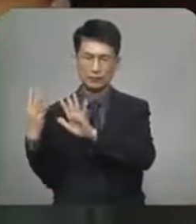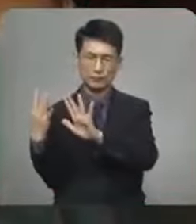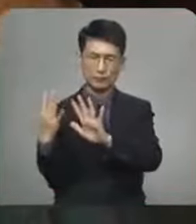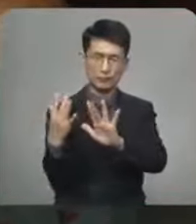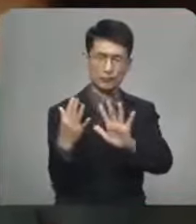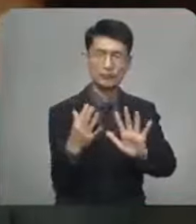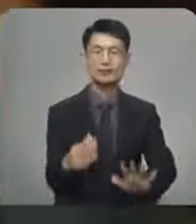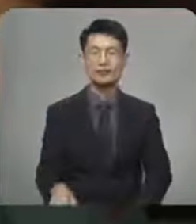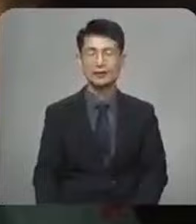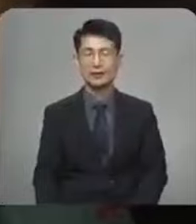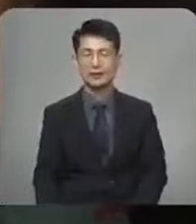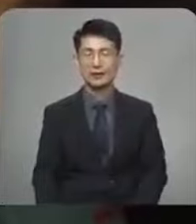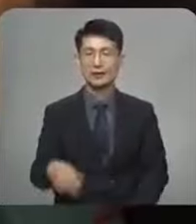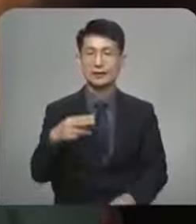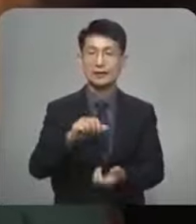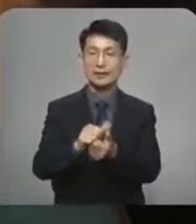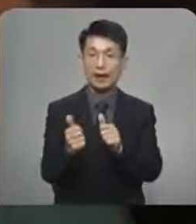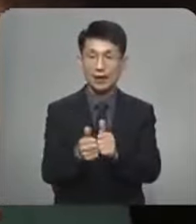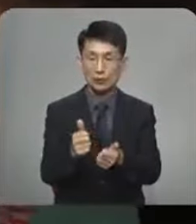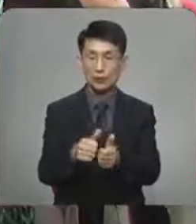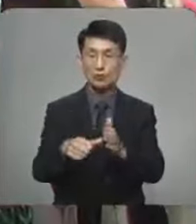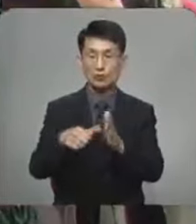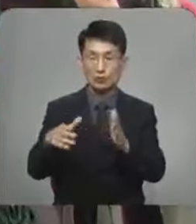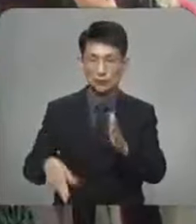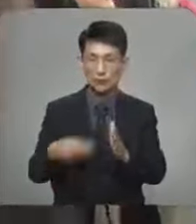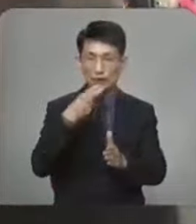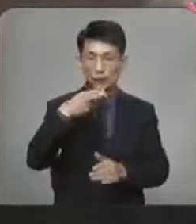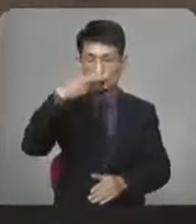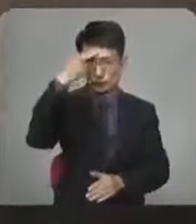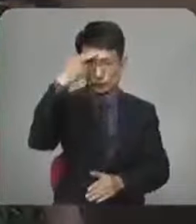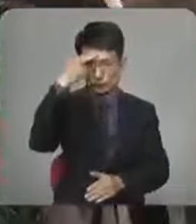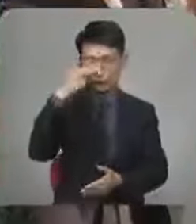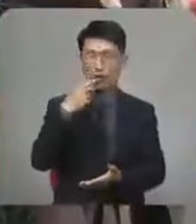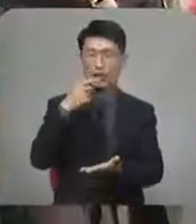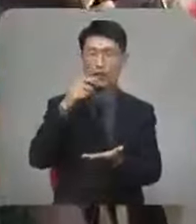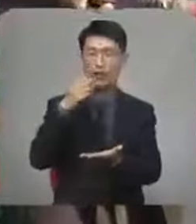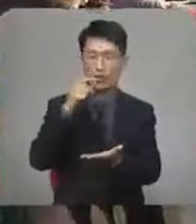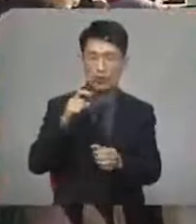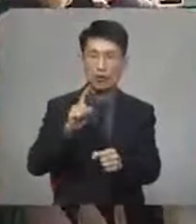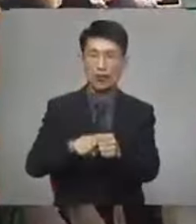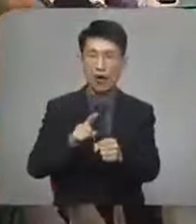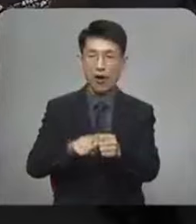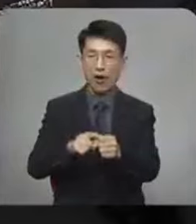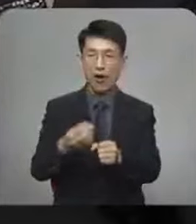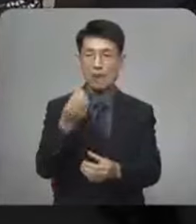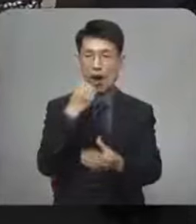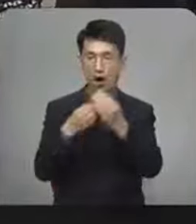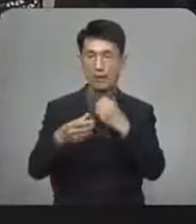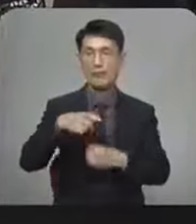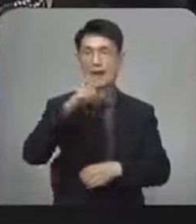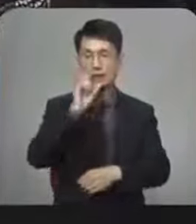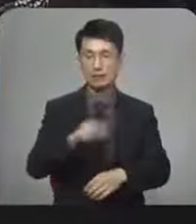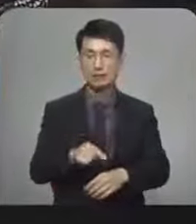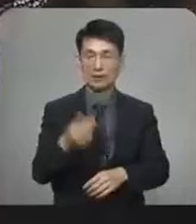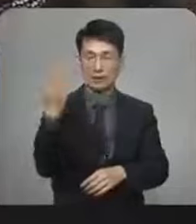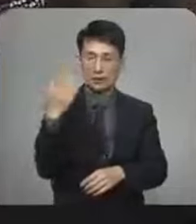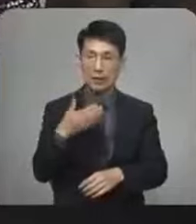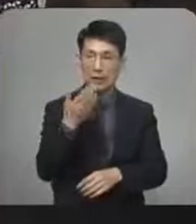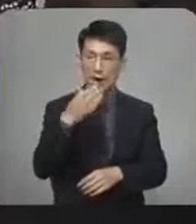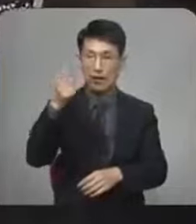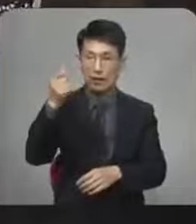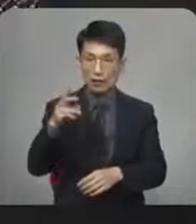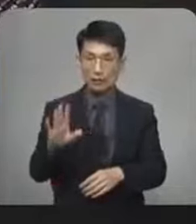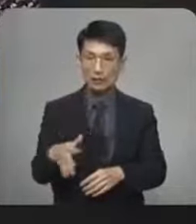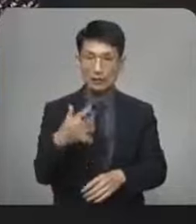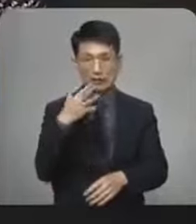늘어섰습니다. 단오를 대표하는 신주와 수리치떡을 맛보기 위해서입니다. 매번 먹었는데 질리지 않고 맛있게 먹었던